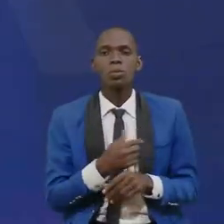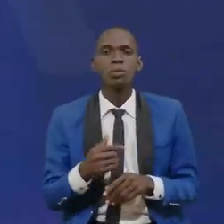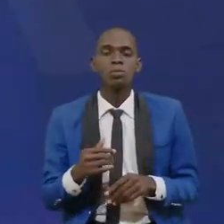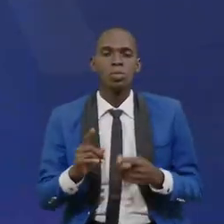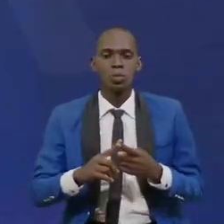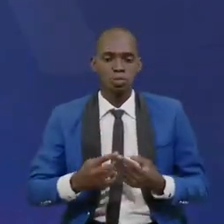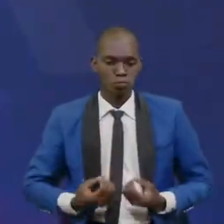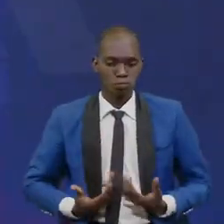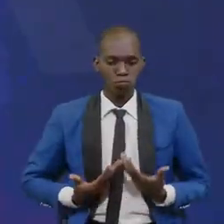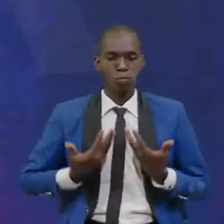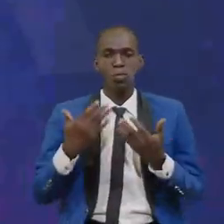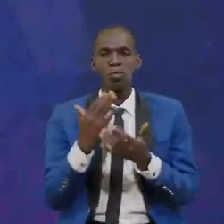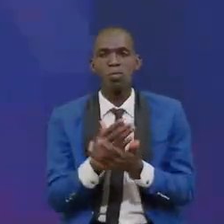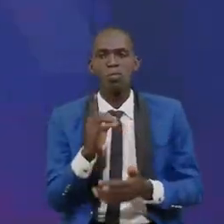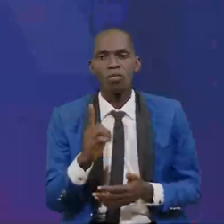motiver quelqu'un.